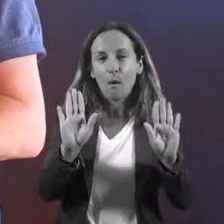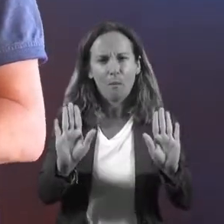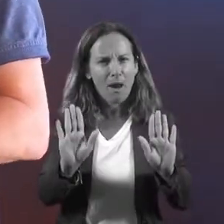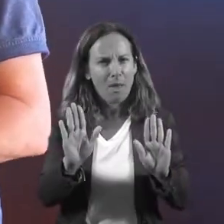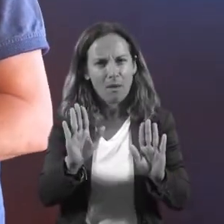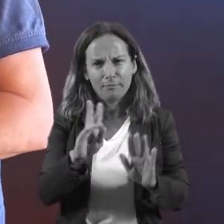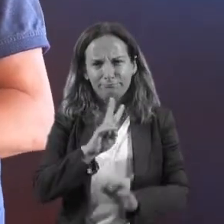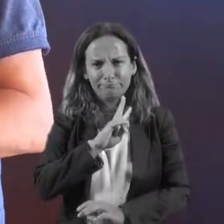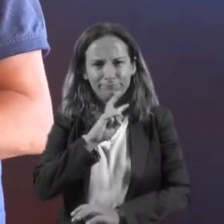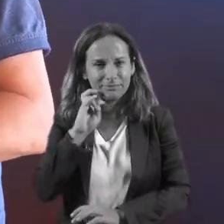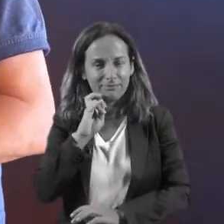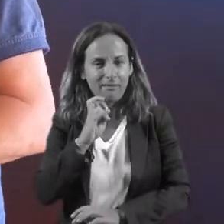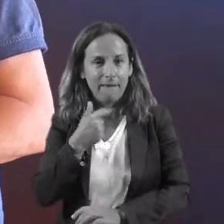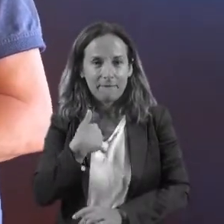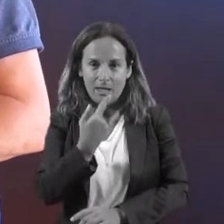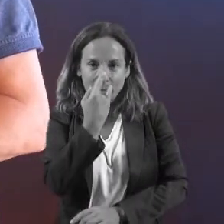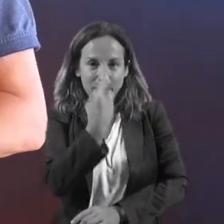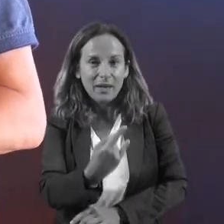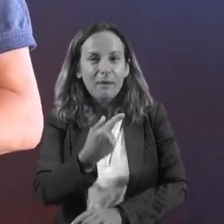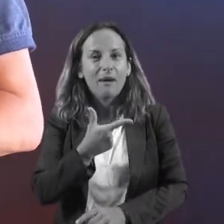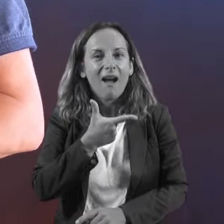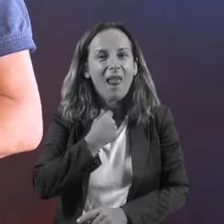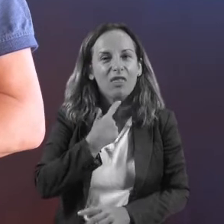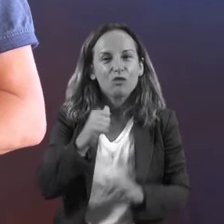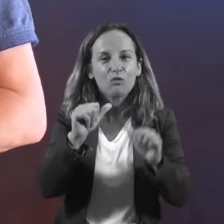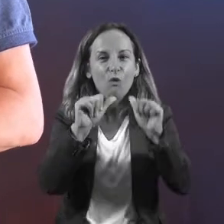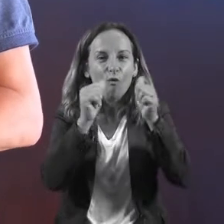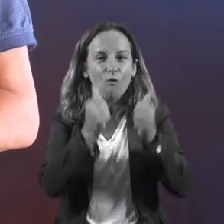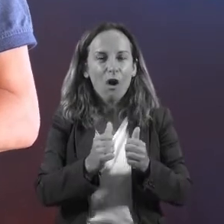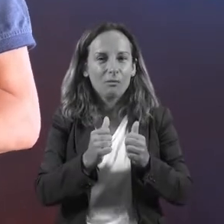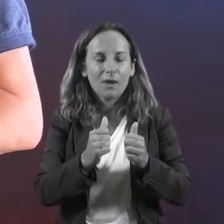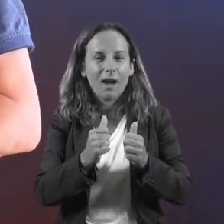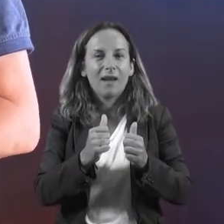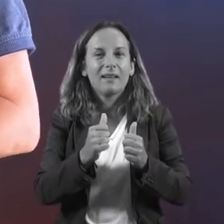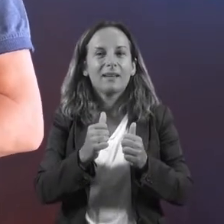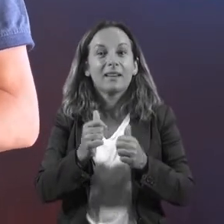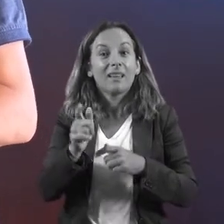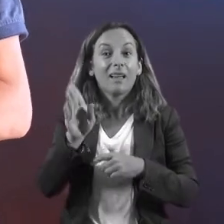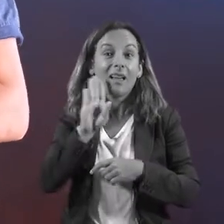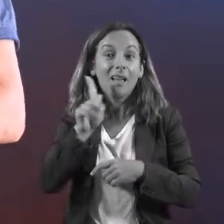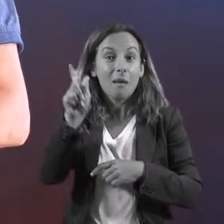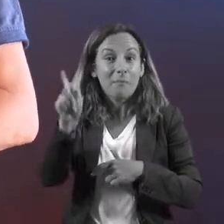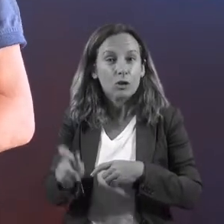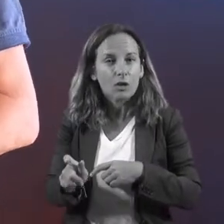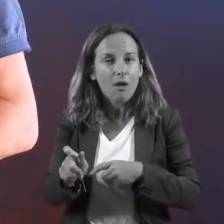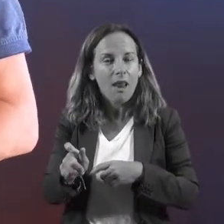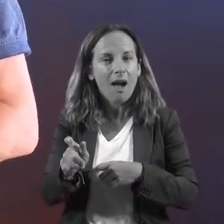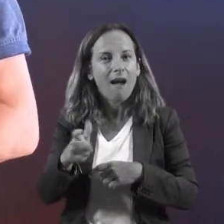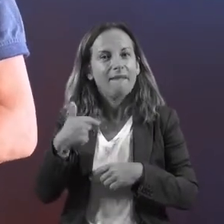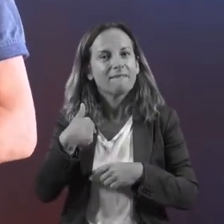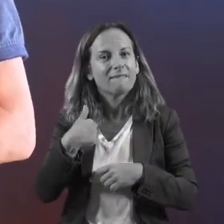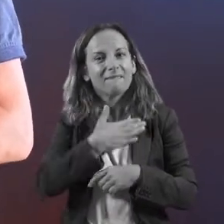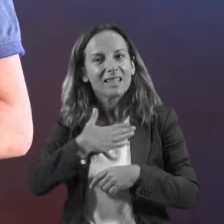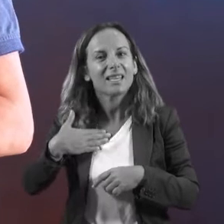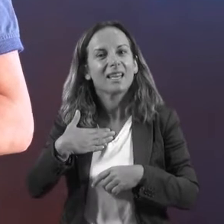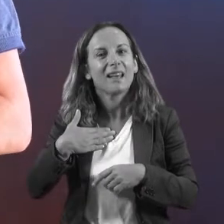la gràcia que té, les formes i la intenció d'aquesta persona per deixar constància